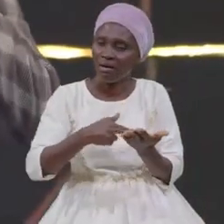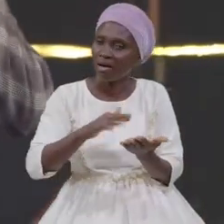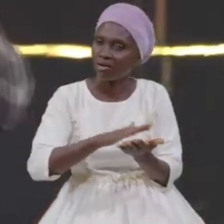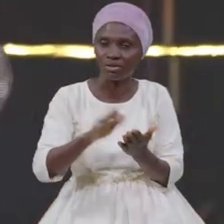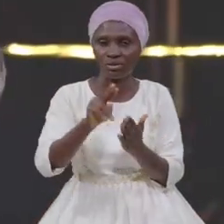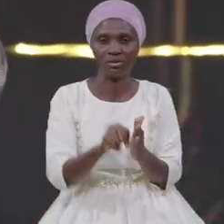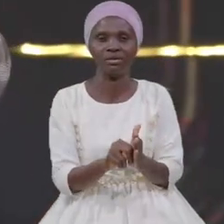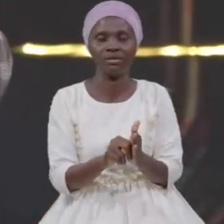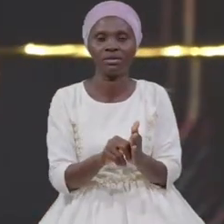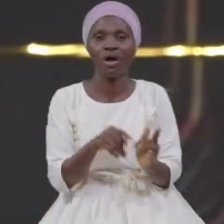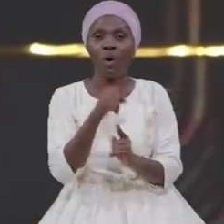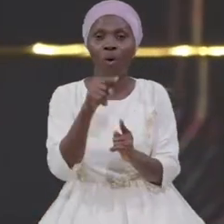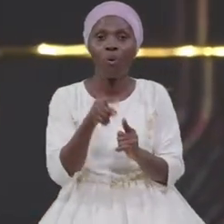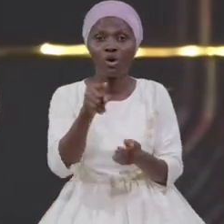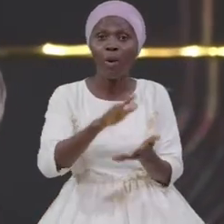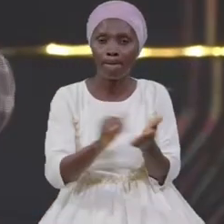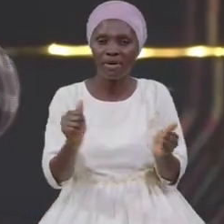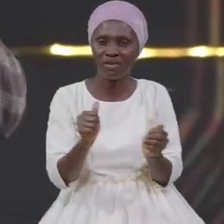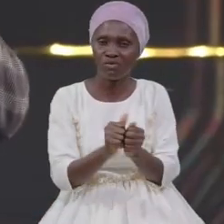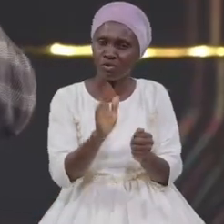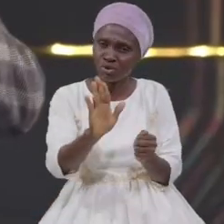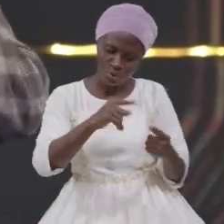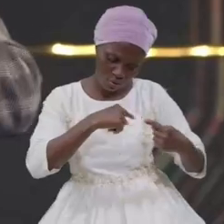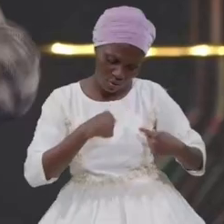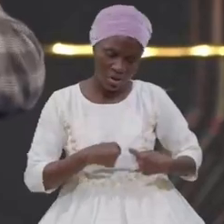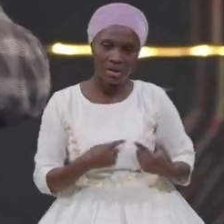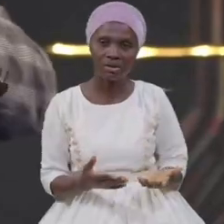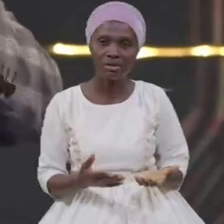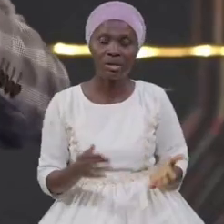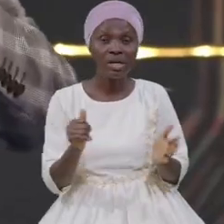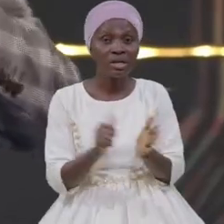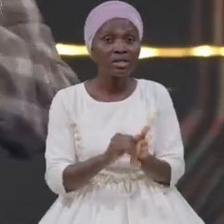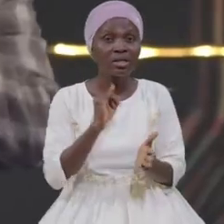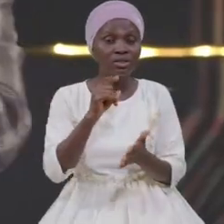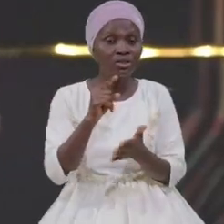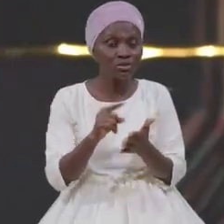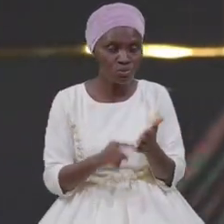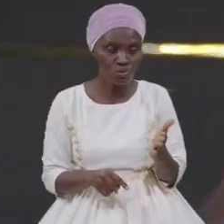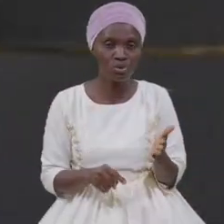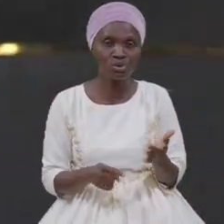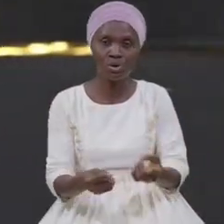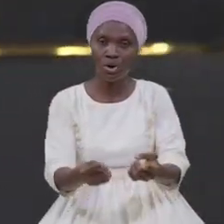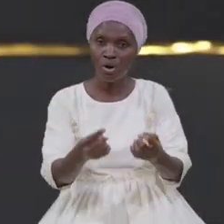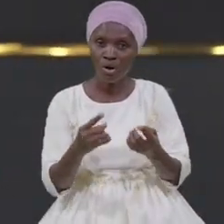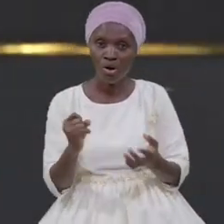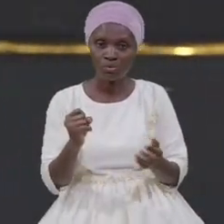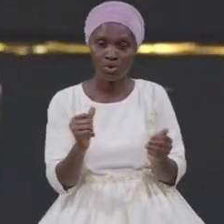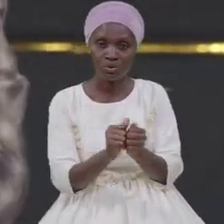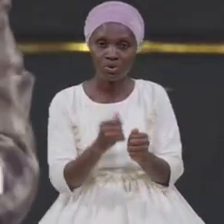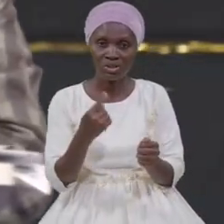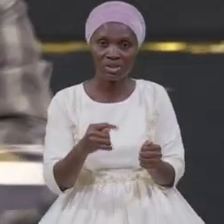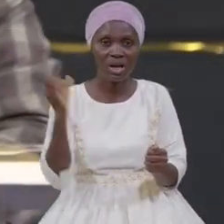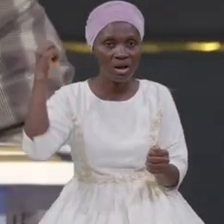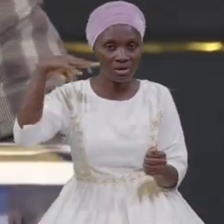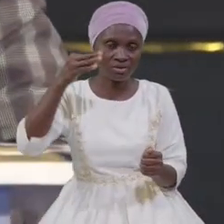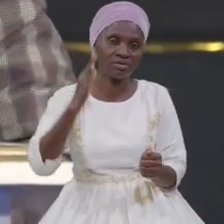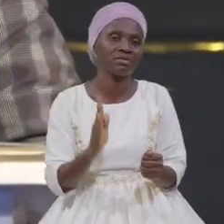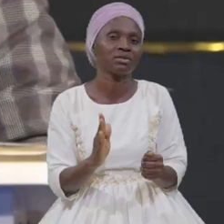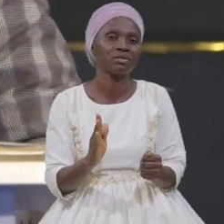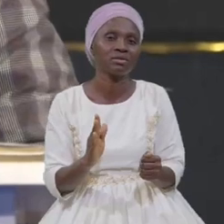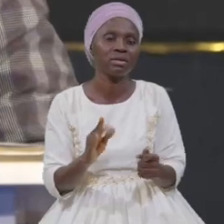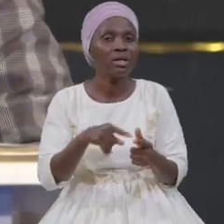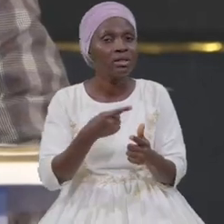Lorsque tu crois du cœur, c'est ce qu'il donne, c'est ce qui vient par la grâce de Dieu. Et ensuite il